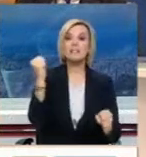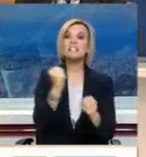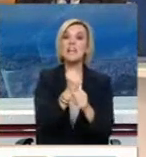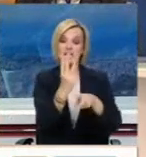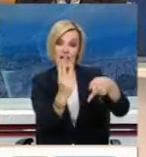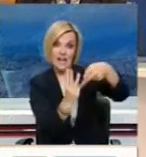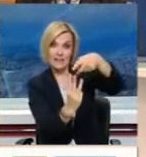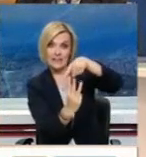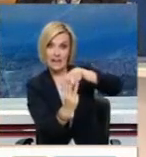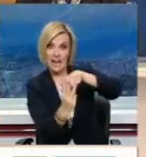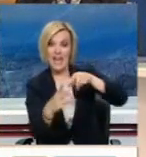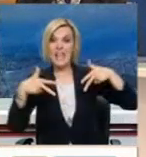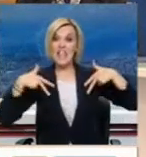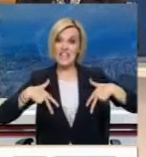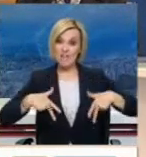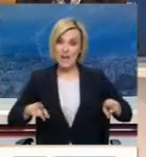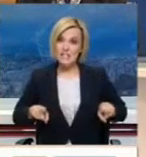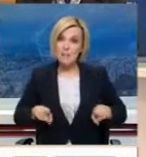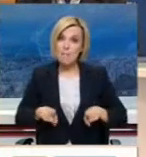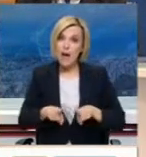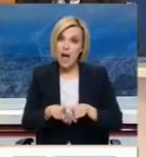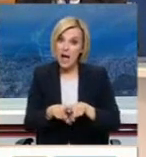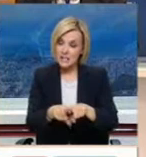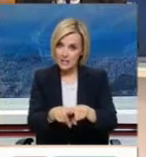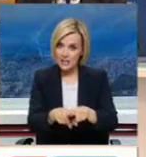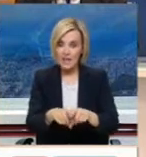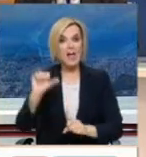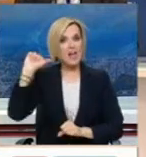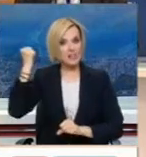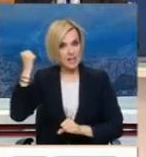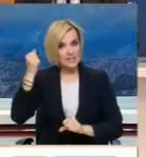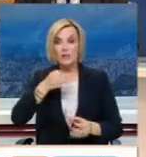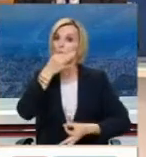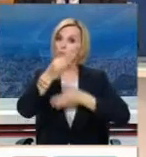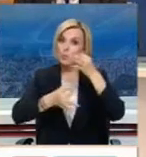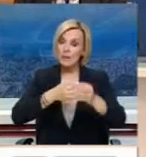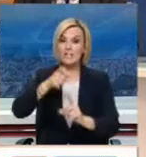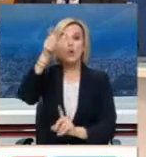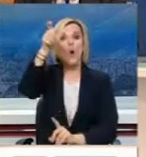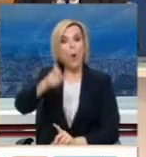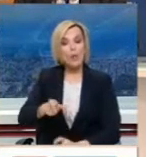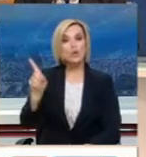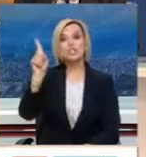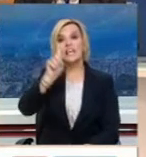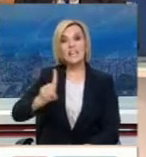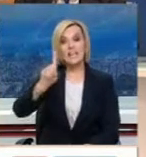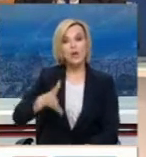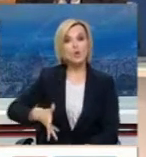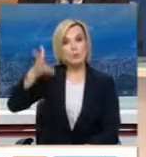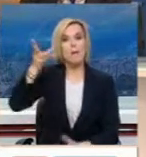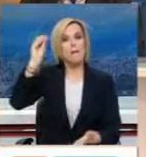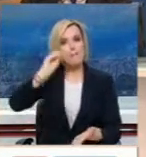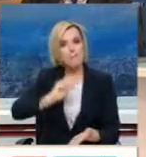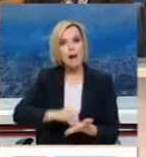η κυβέρνηση συνολικά και ενιαία, στο πλαίσιο των χθεσινών εξαγγελιών του Πρωθυπουργού, βρισκόμαστε ξανά ενώπιόν